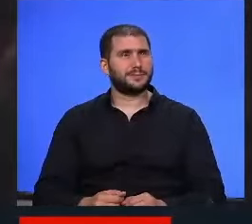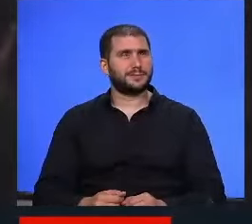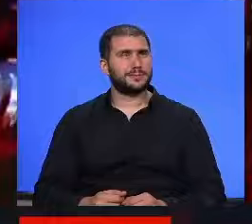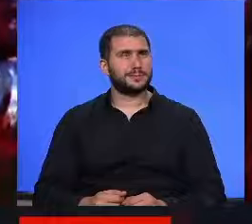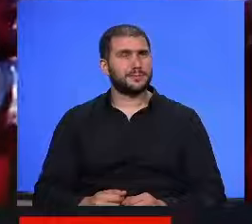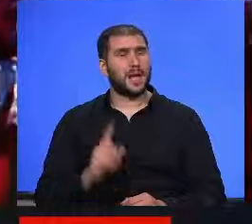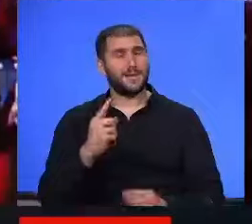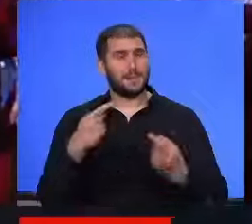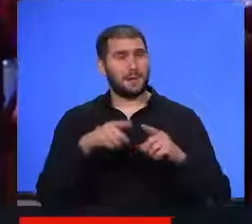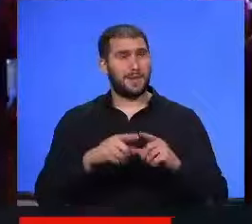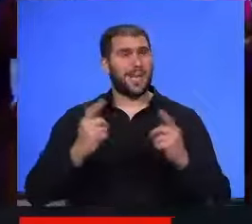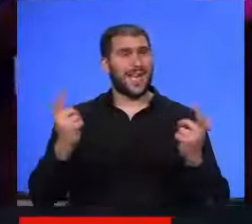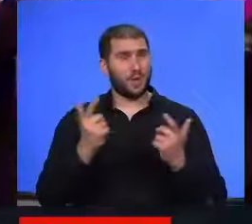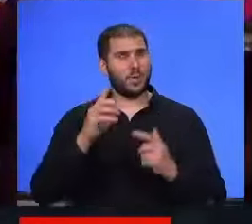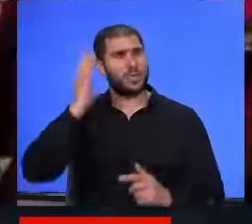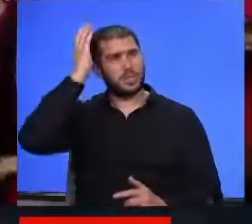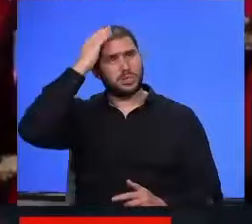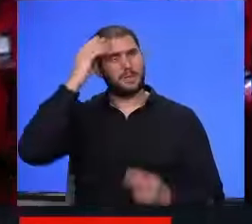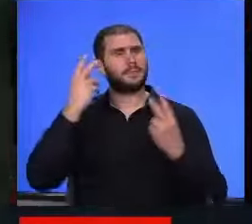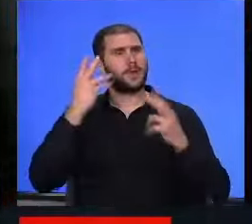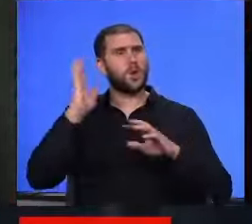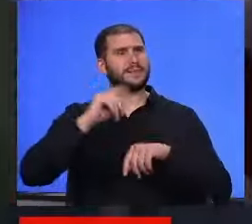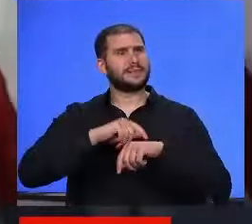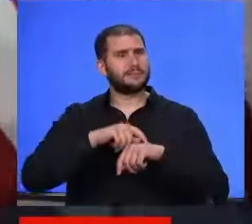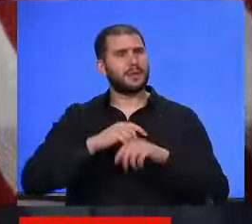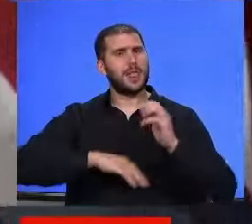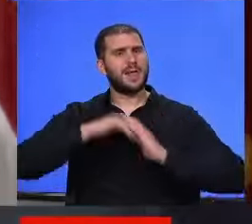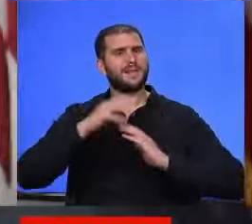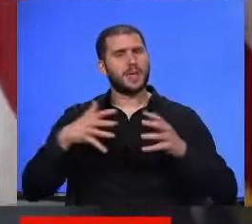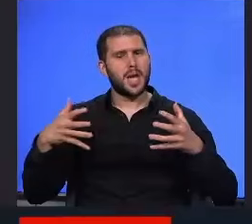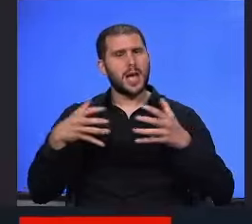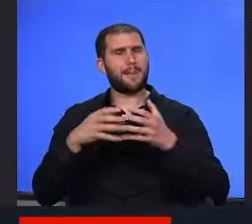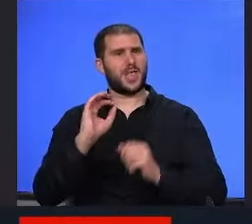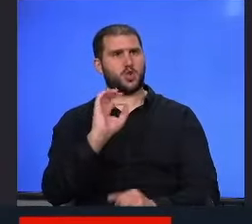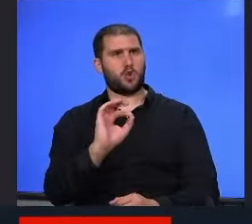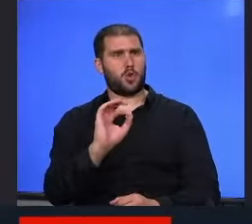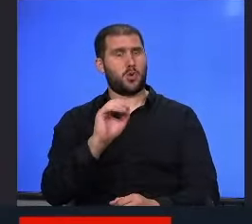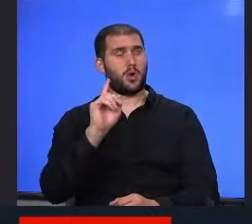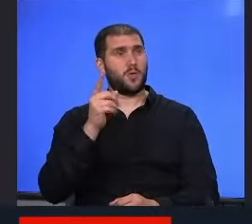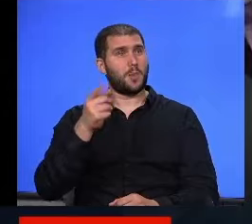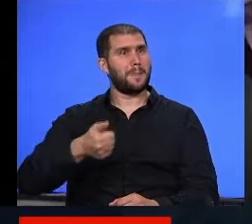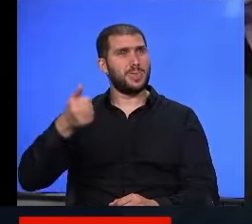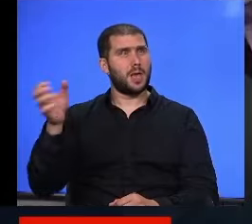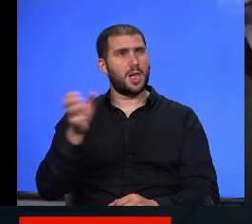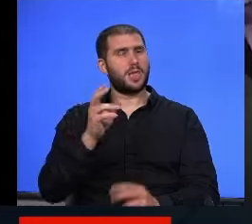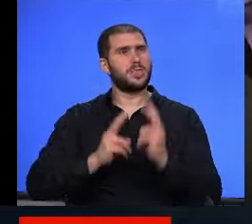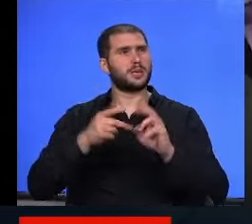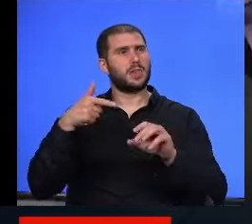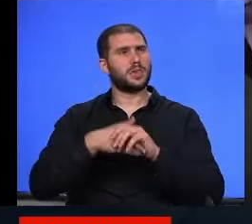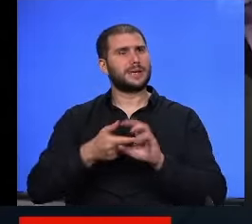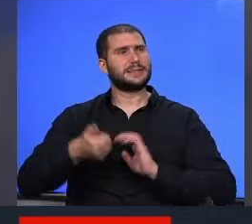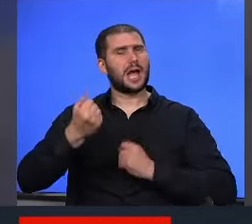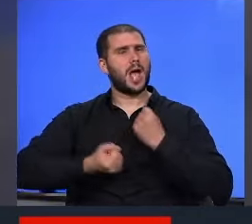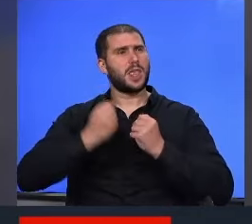אבל לצד החגיגות, טראמפ מקדיש את עיקר זמנו כעת לבניית הקבינט שלו. הוא מינה מנהל מתעשיית הדלק לשר האנרגיה